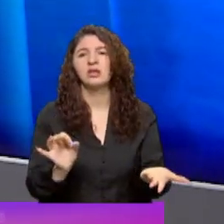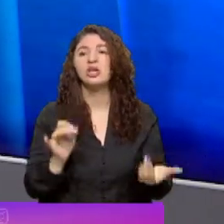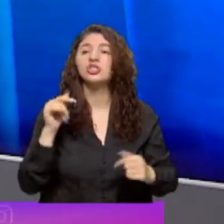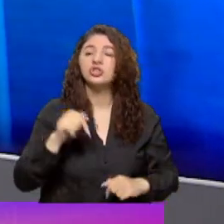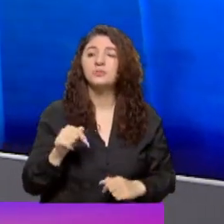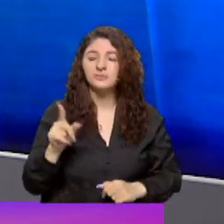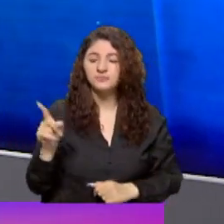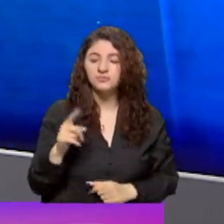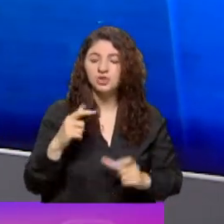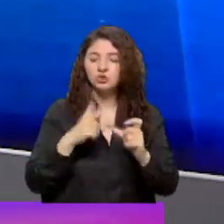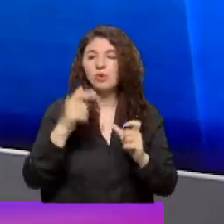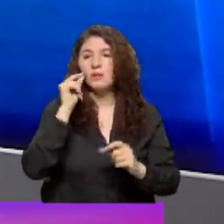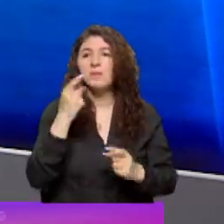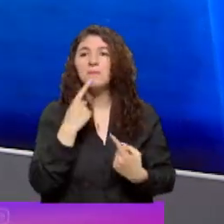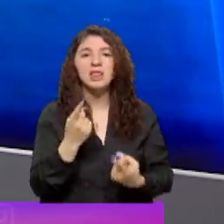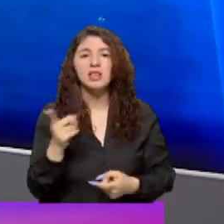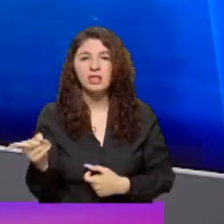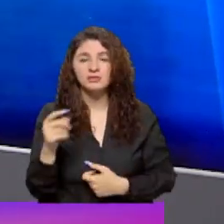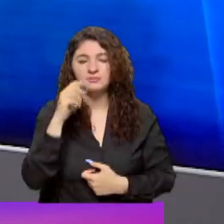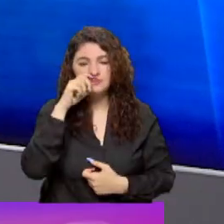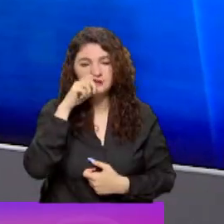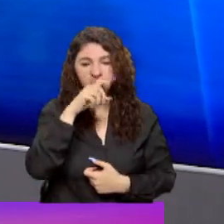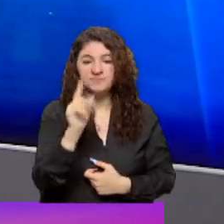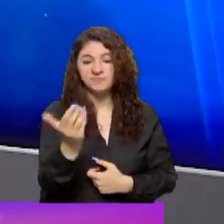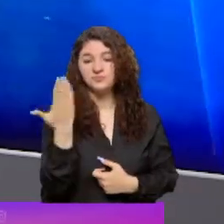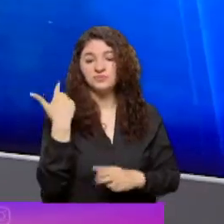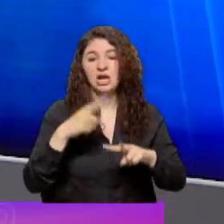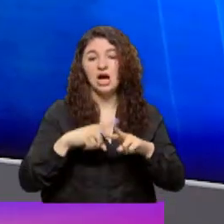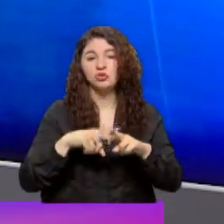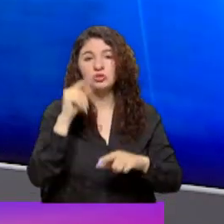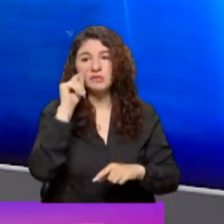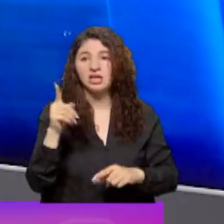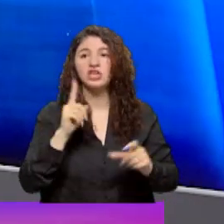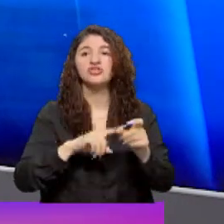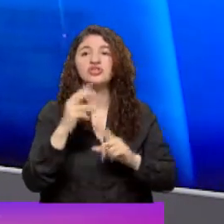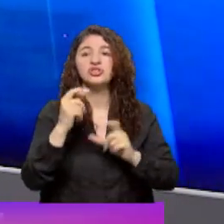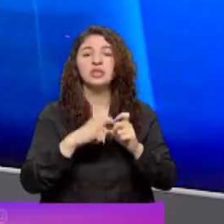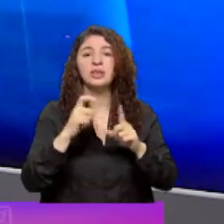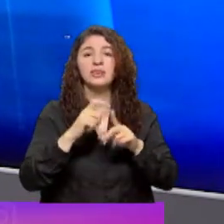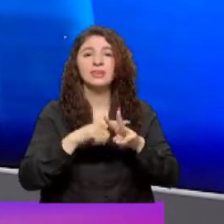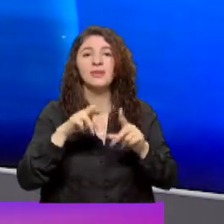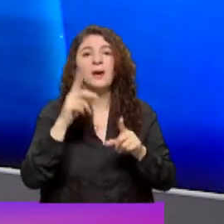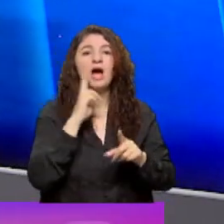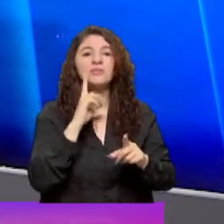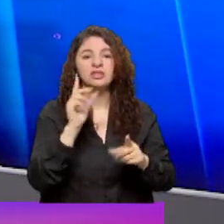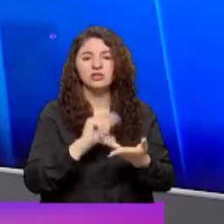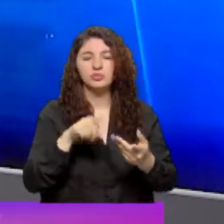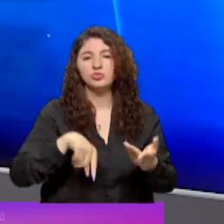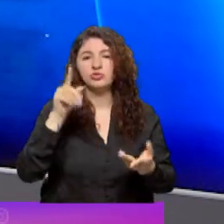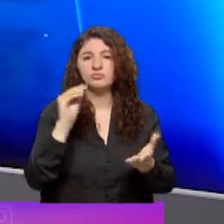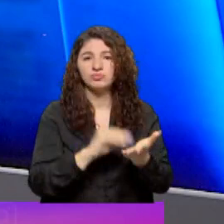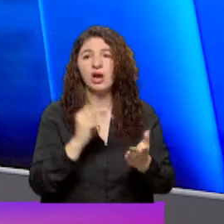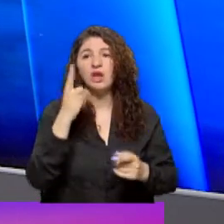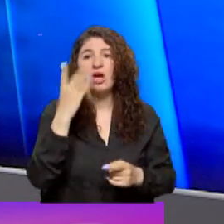şimdi Gürsel Erol da ifade etti bir gün önce Aytun Çıray Çiğdem Toker'in yazısıyla da bu gündeme gelmişti